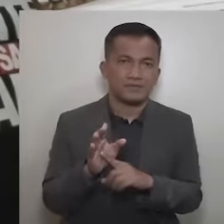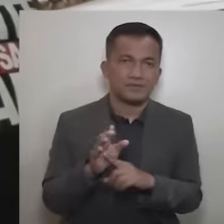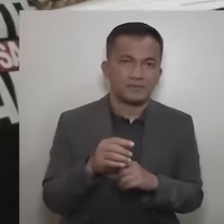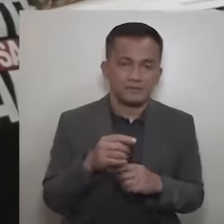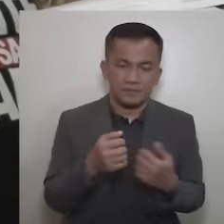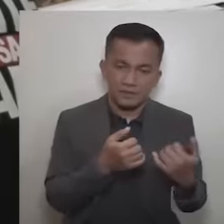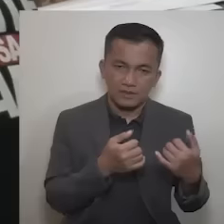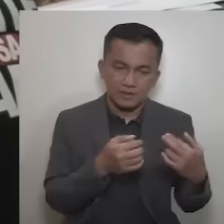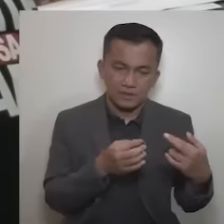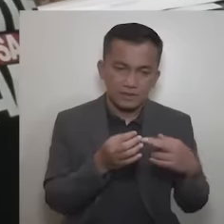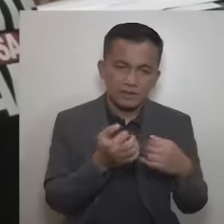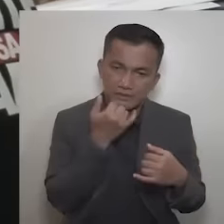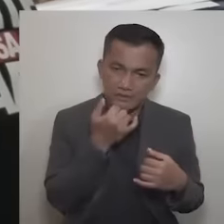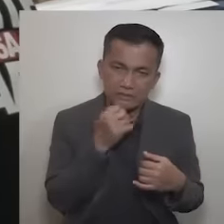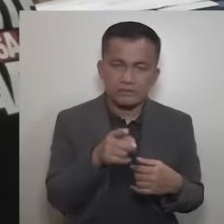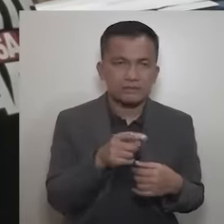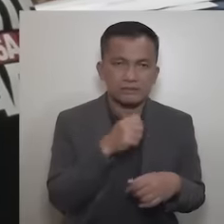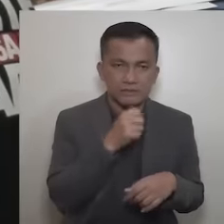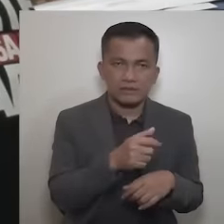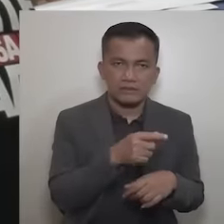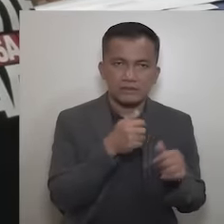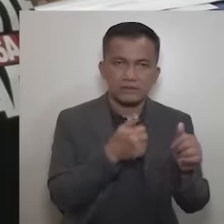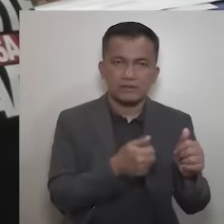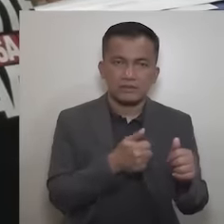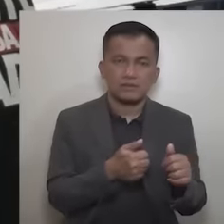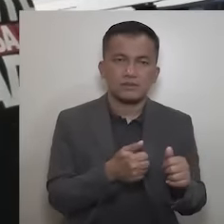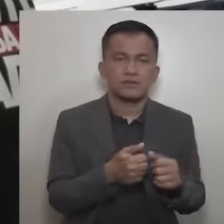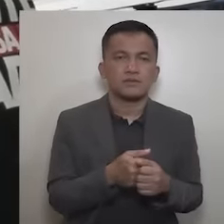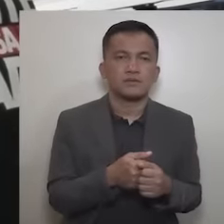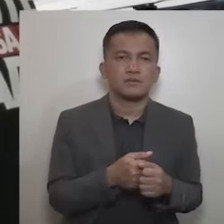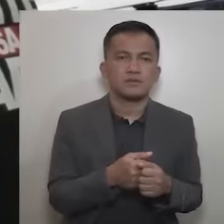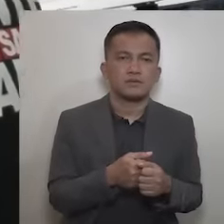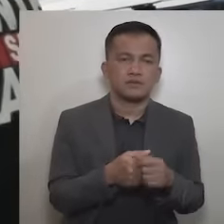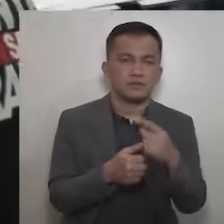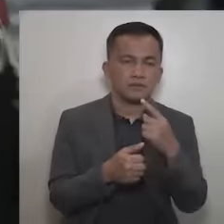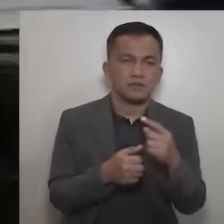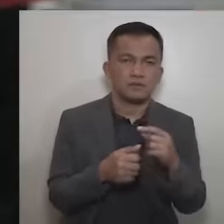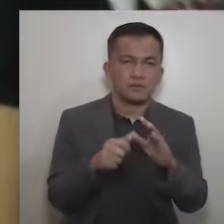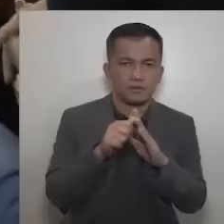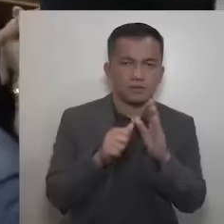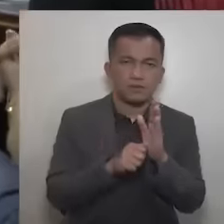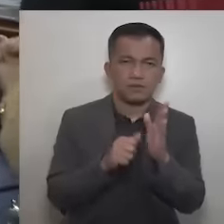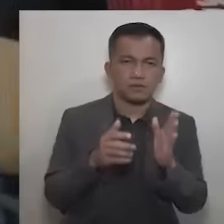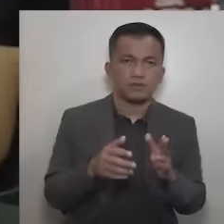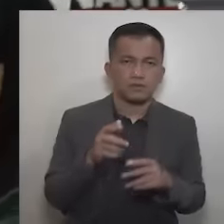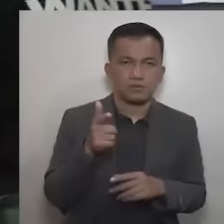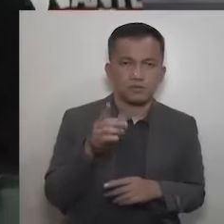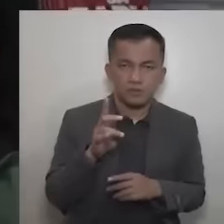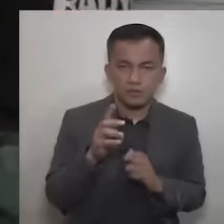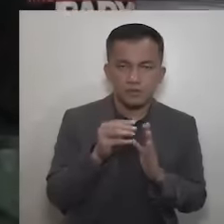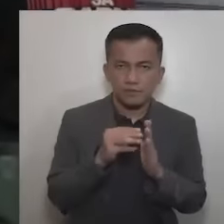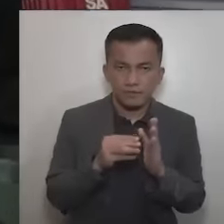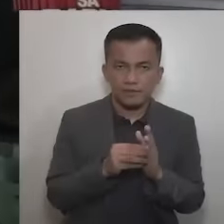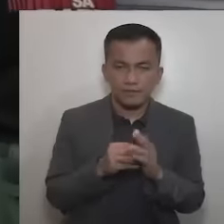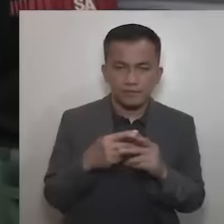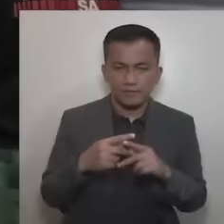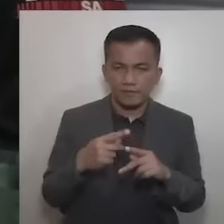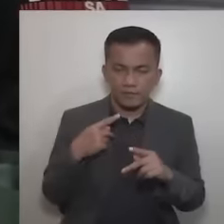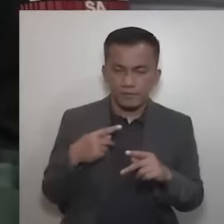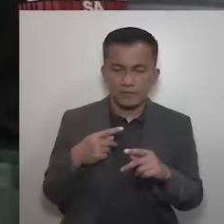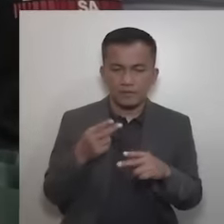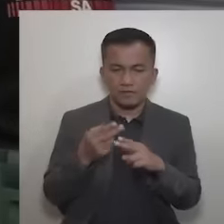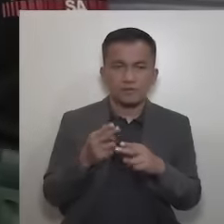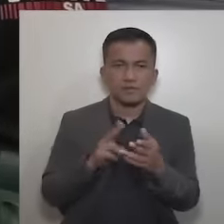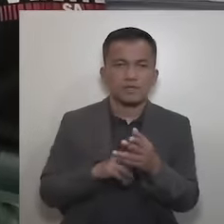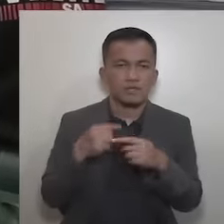talagang kasalanan siya. Hindi naman sa kanya hahabulin yun. Esensya sa attorney, ito 27 million. Yung prior to